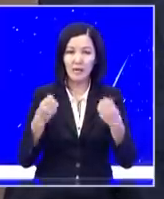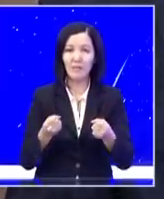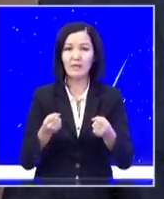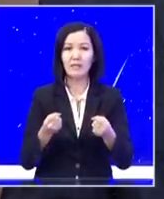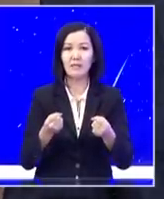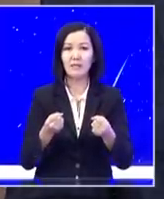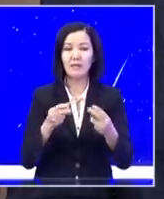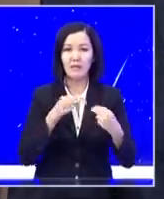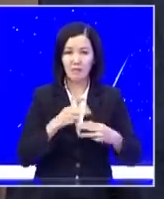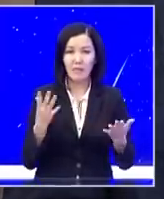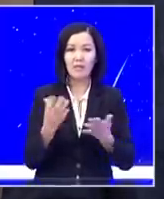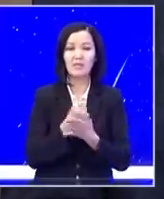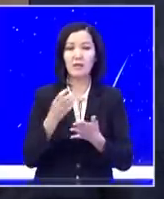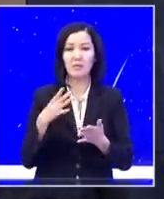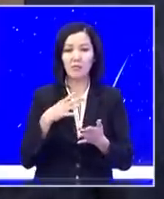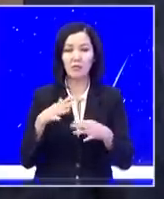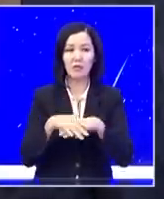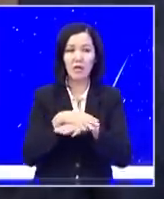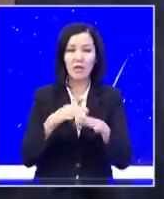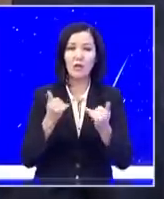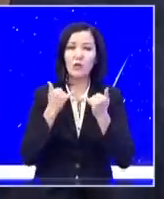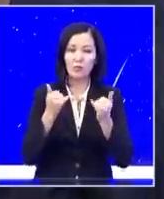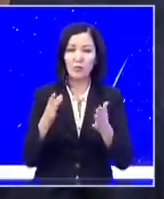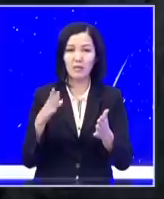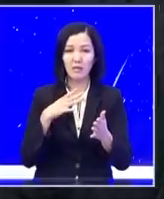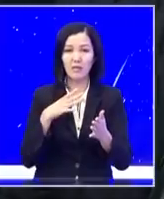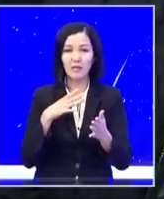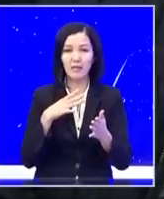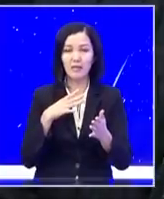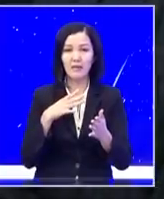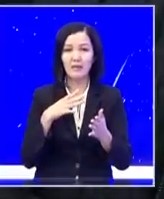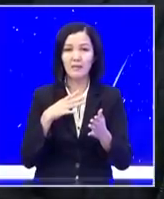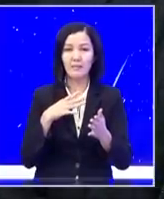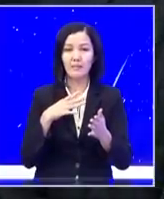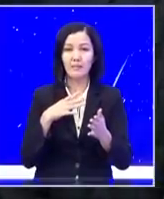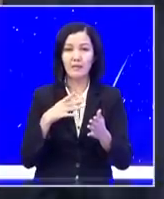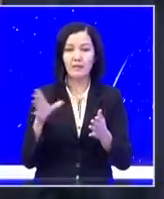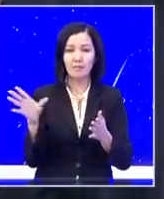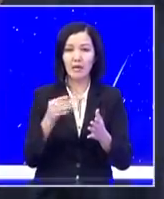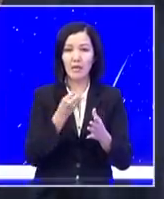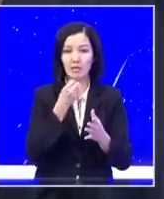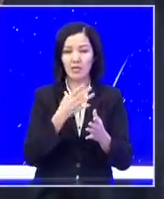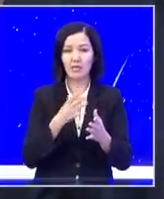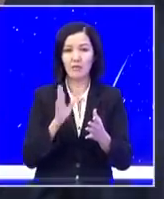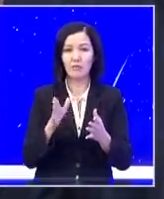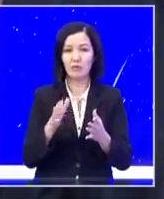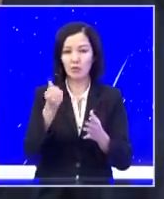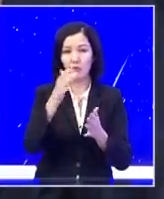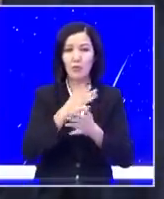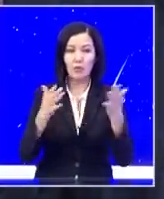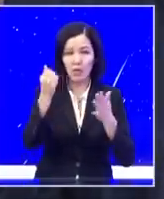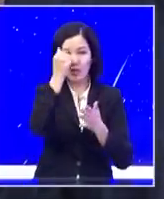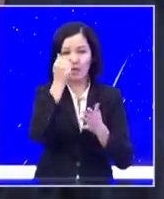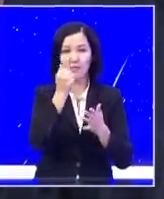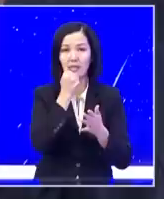еңбектеріңіз сәбісті болсын, халқы құрметтеп жатыр, ел аман жұрттыңыз болсын. Әбден рахмет айтам,